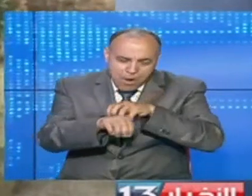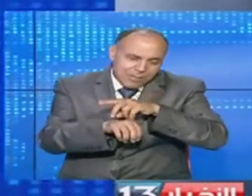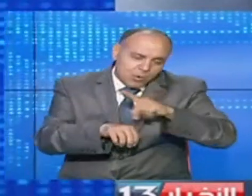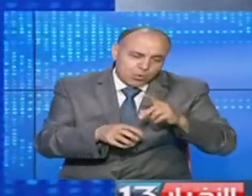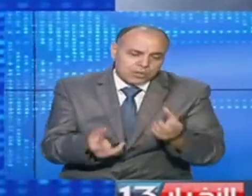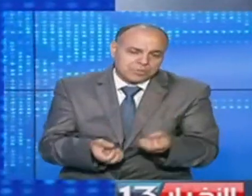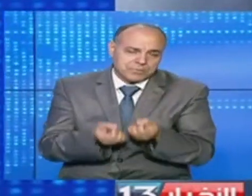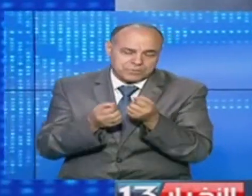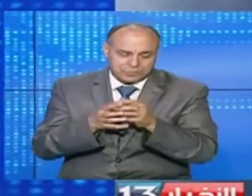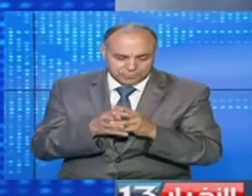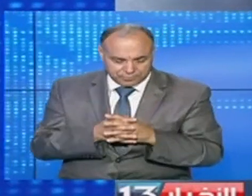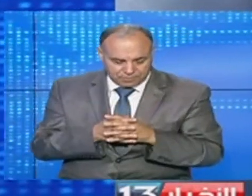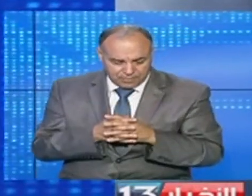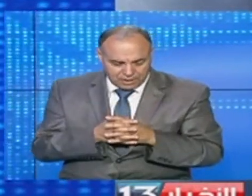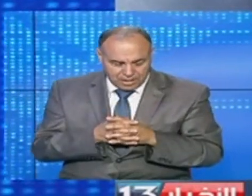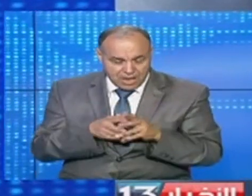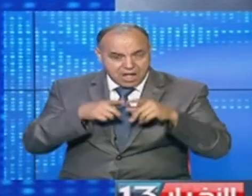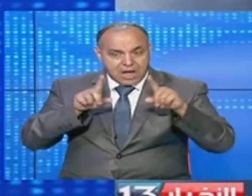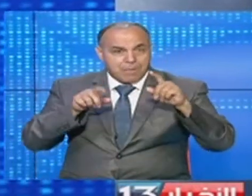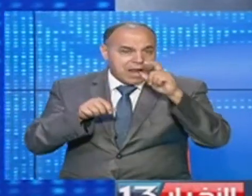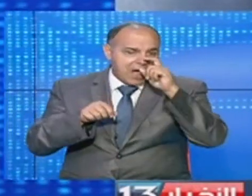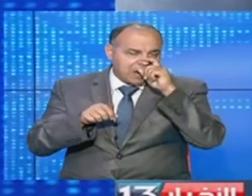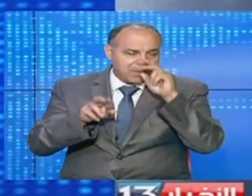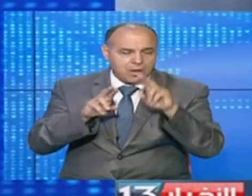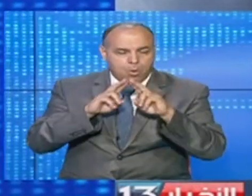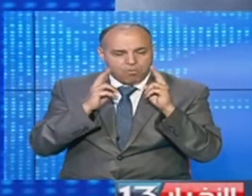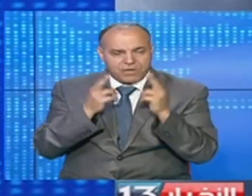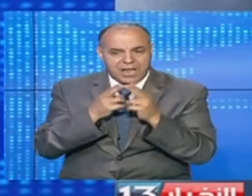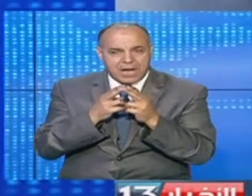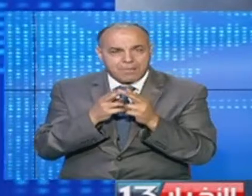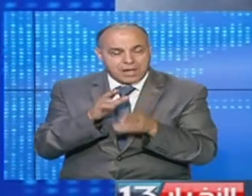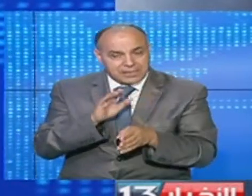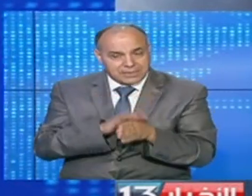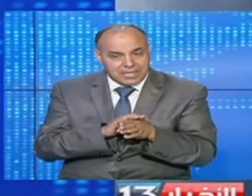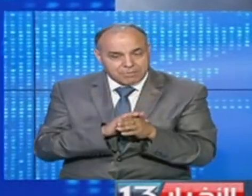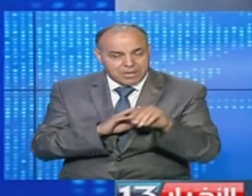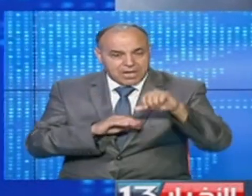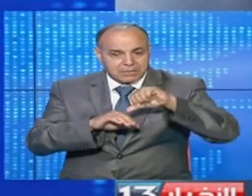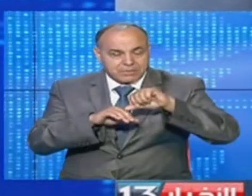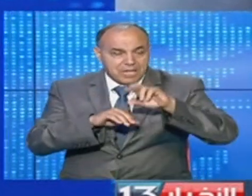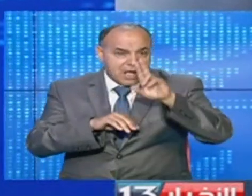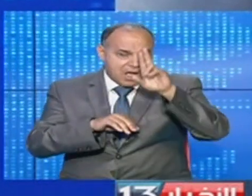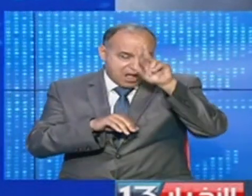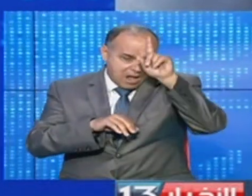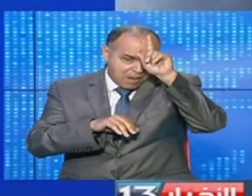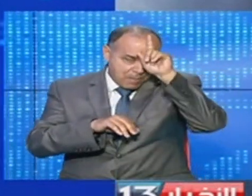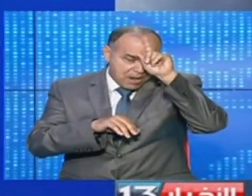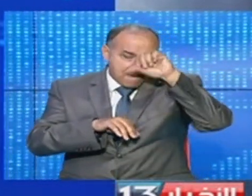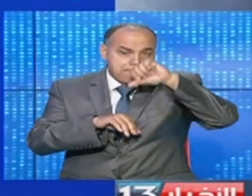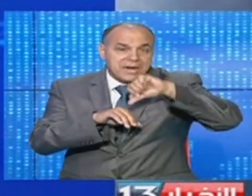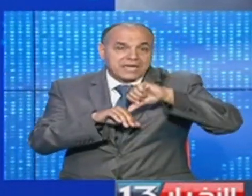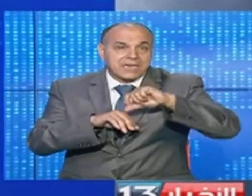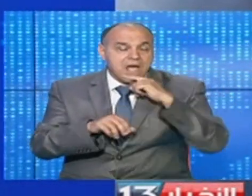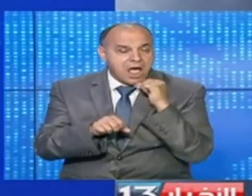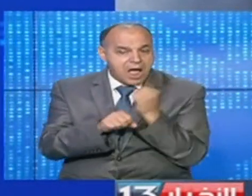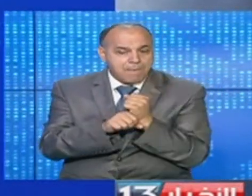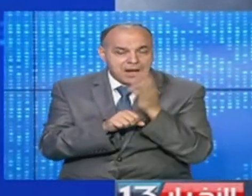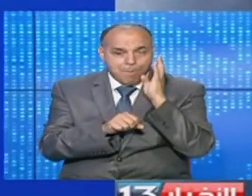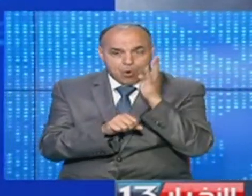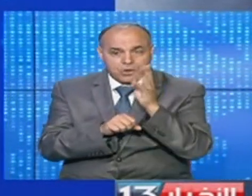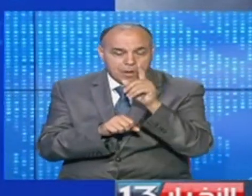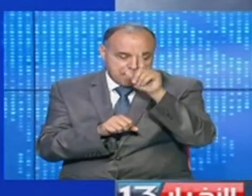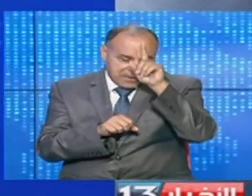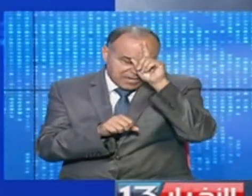في اخبارنا العربيه والدوليه انطلقت في العاصمه الالمانيه برلين اليوم اعمله مؤتمر